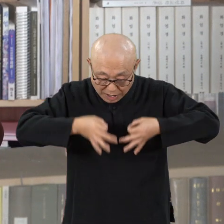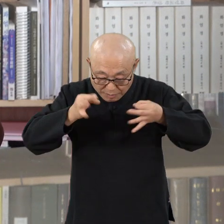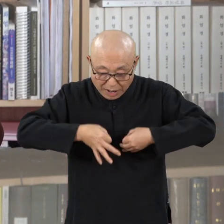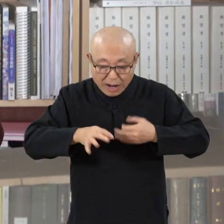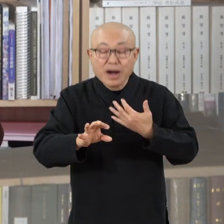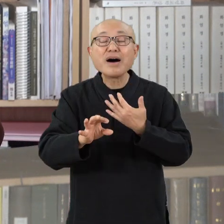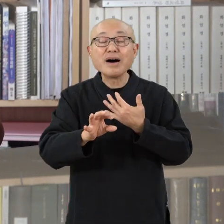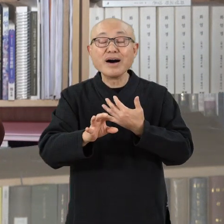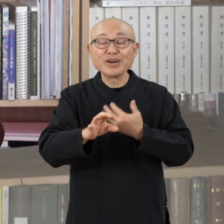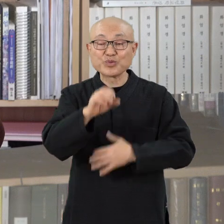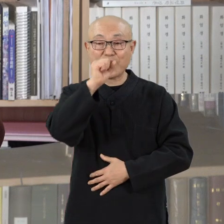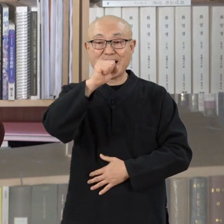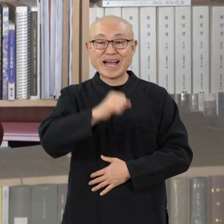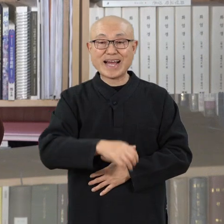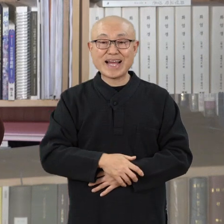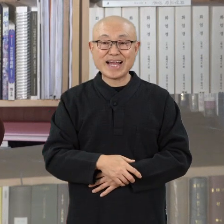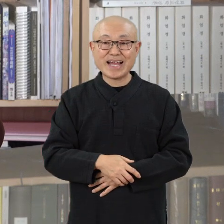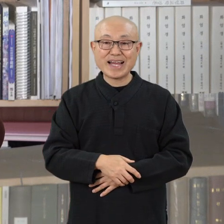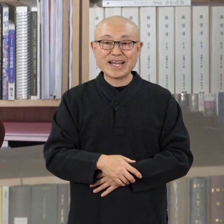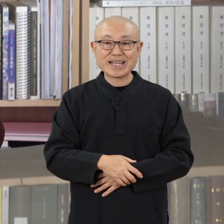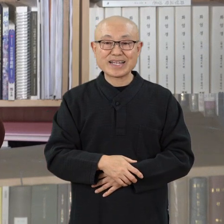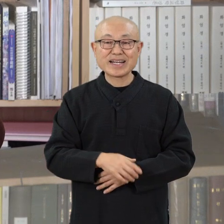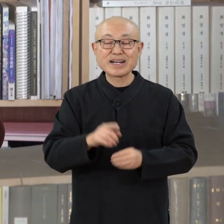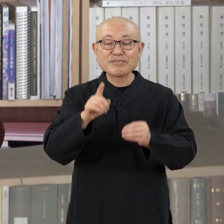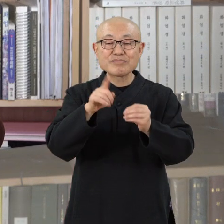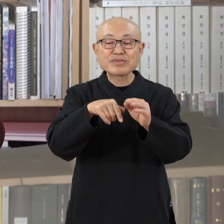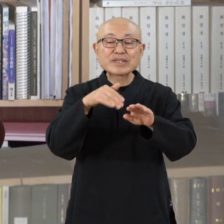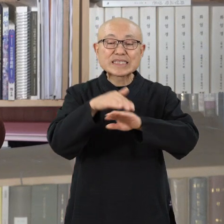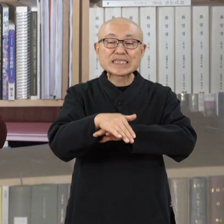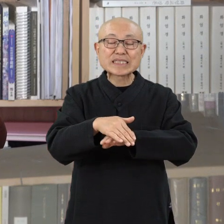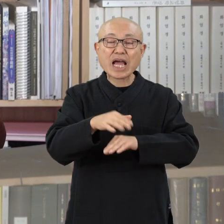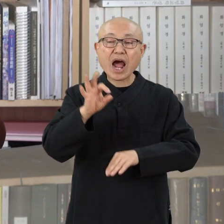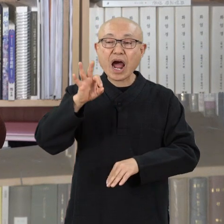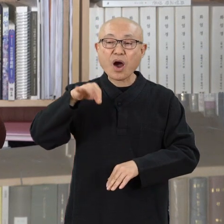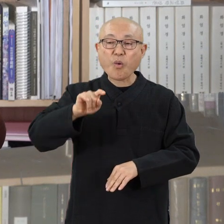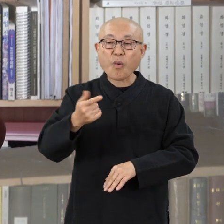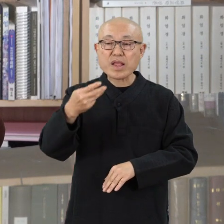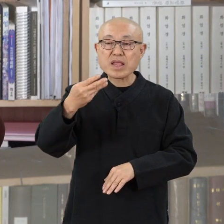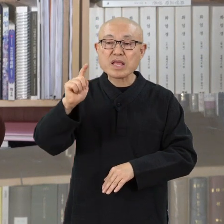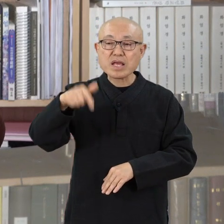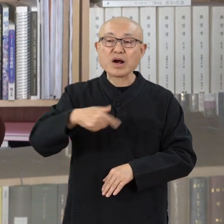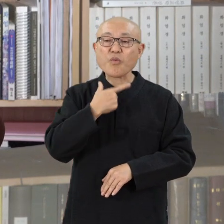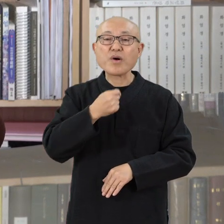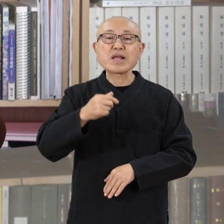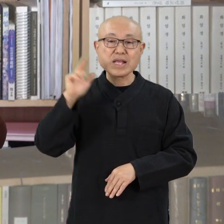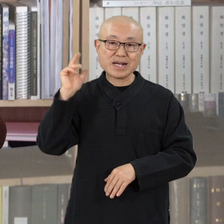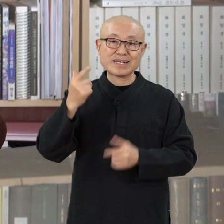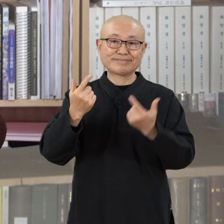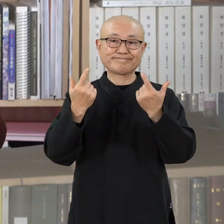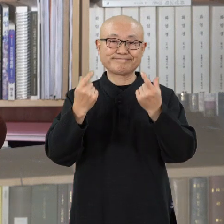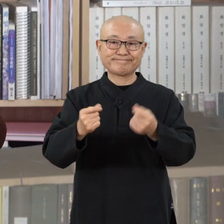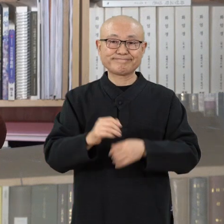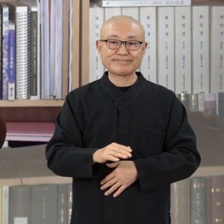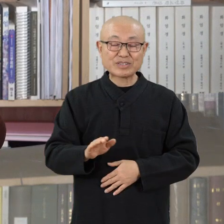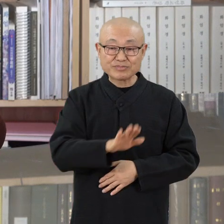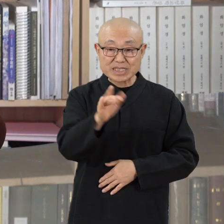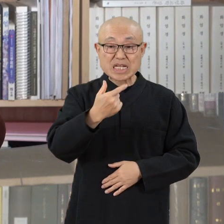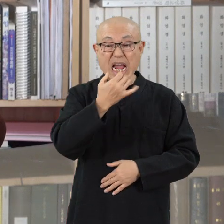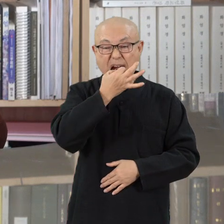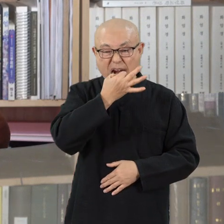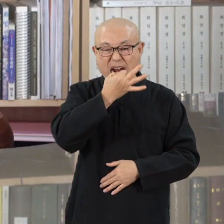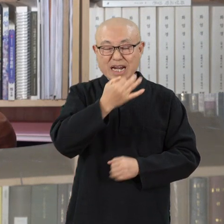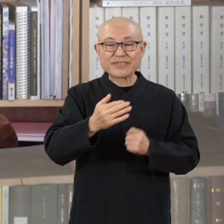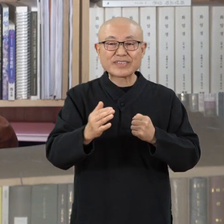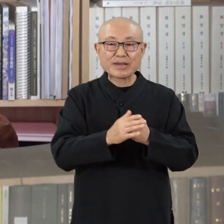방향을 바꾸는 거예요. 근데 그거를 불교에서는 원력이다, 원하는 마음이다. 우리는 욕심에 살기